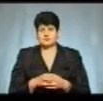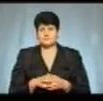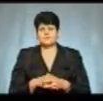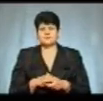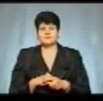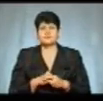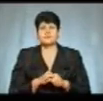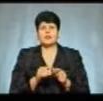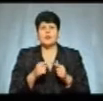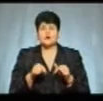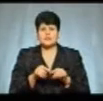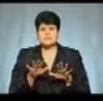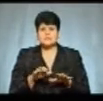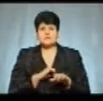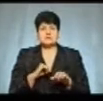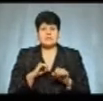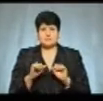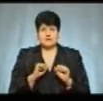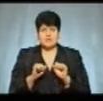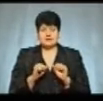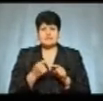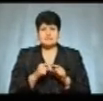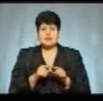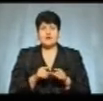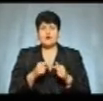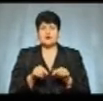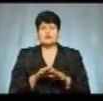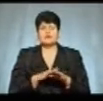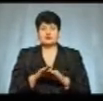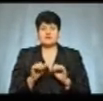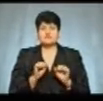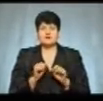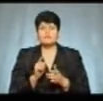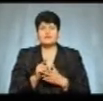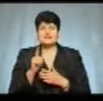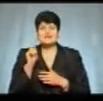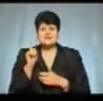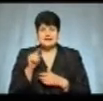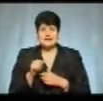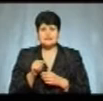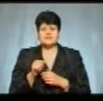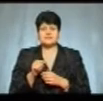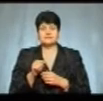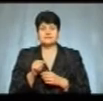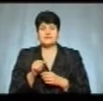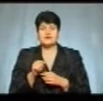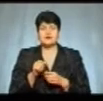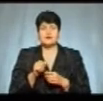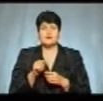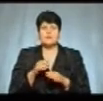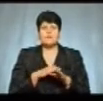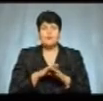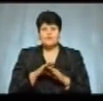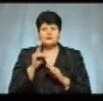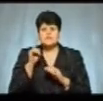Органи місцевого самоврядування на своїй території – це органи виконавчої влади. Вони повинні знати повністю знати